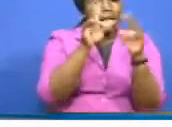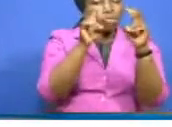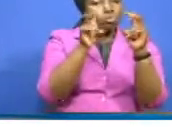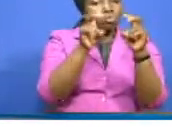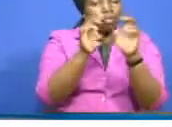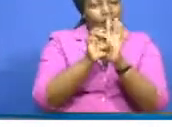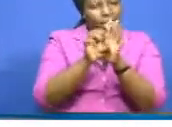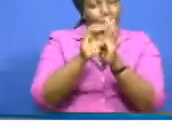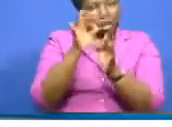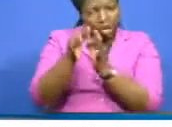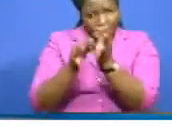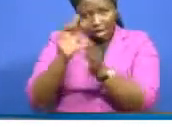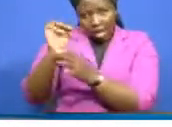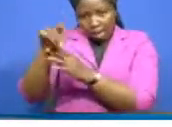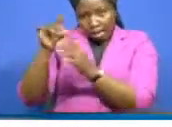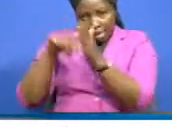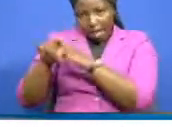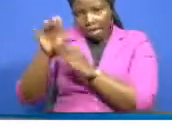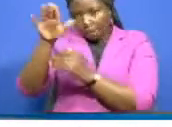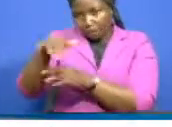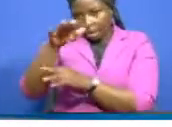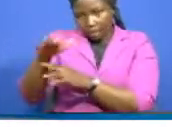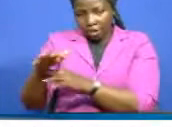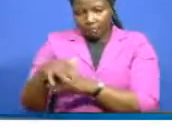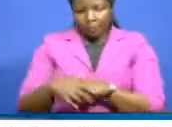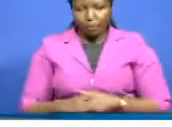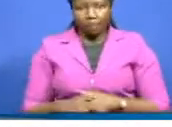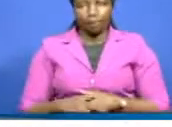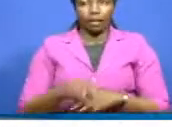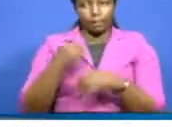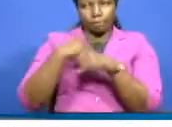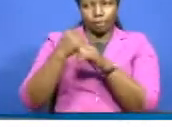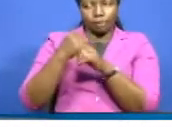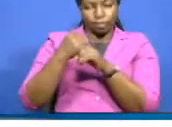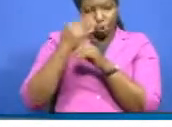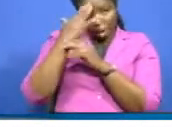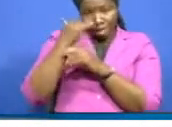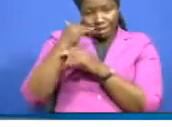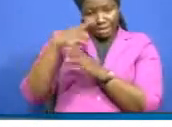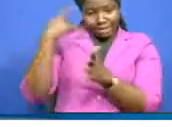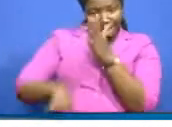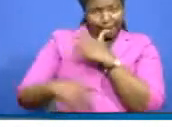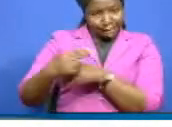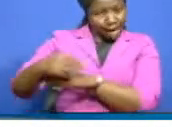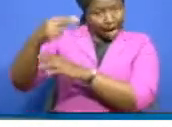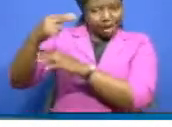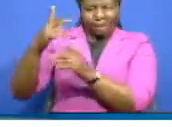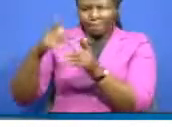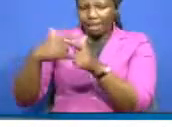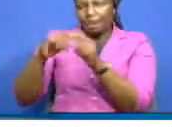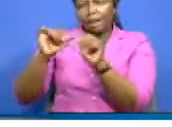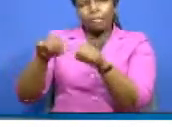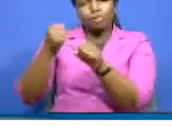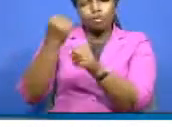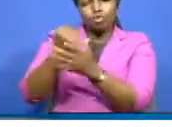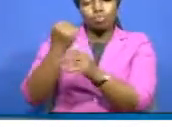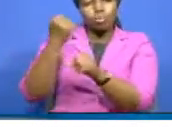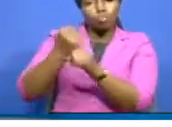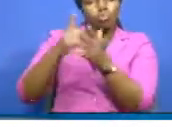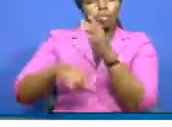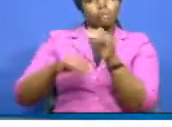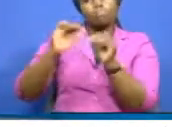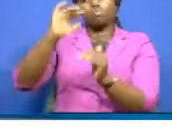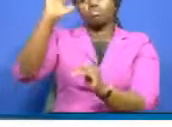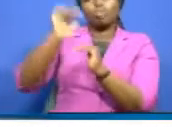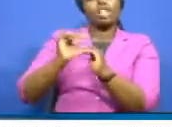huko bungeni, waone kuwa ushuru umekuwa juu sana. Ushuru tutafanyeje uje chini? Ni jambo